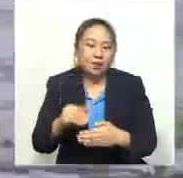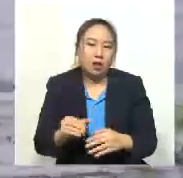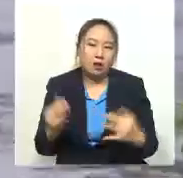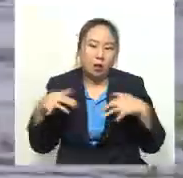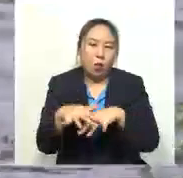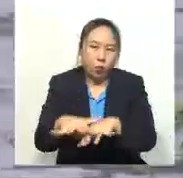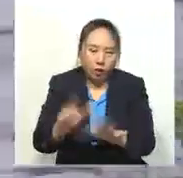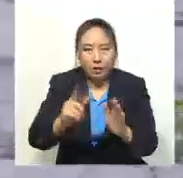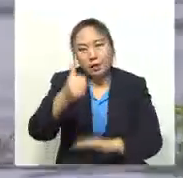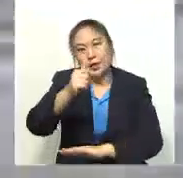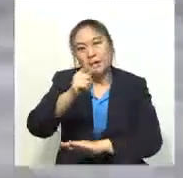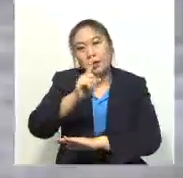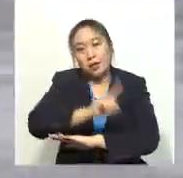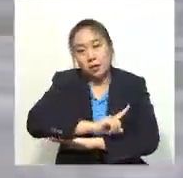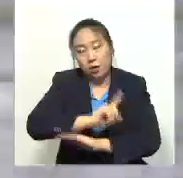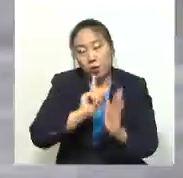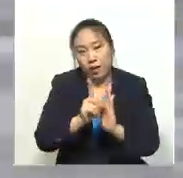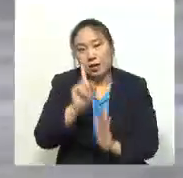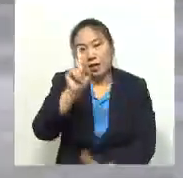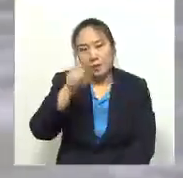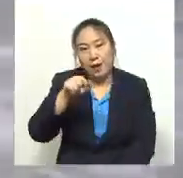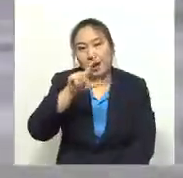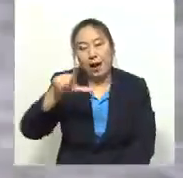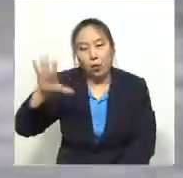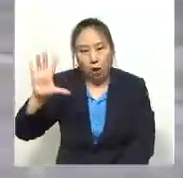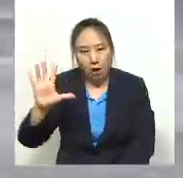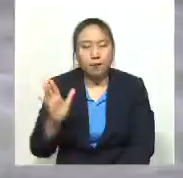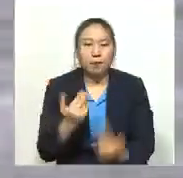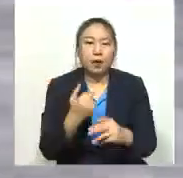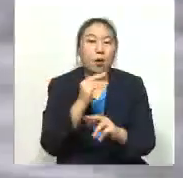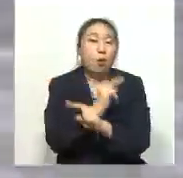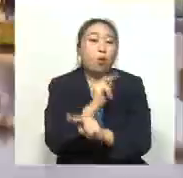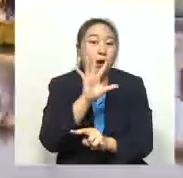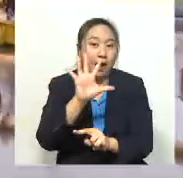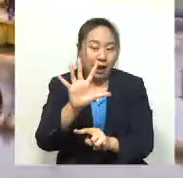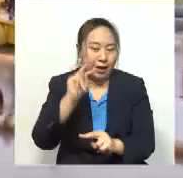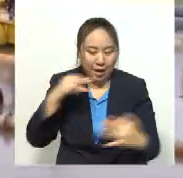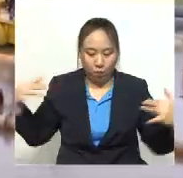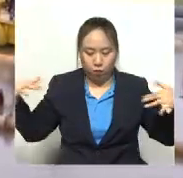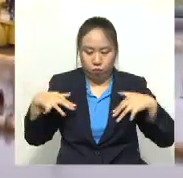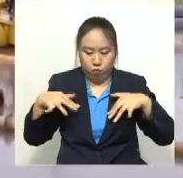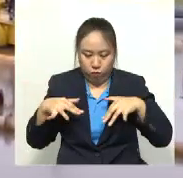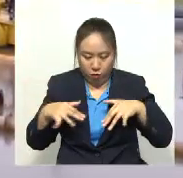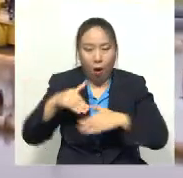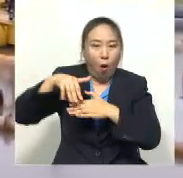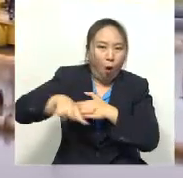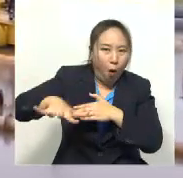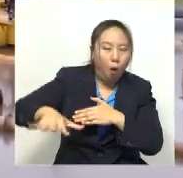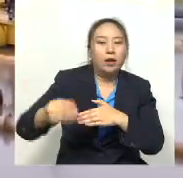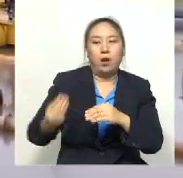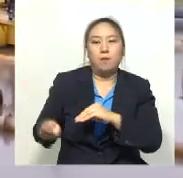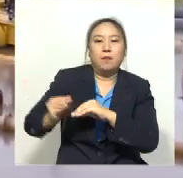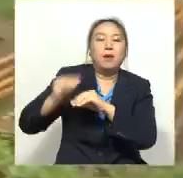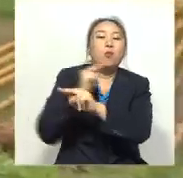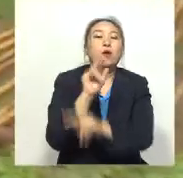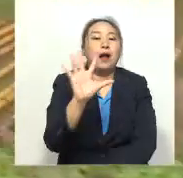ง 1,380 ลูกบาศก์เมตรต่อวินาทีซึ่งมากกว่า5เท่าของปริมาณน้ำที่ไหลเข้าเขื่อนแต่อย่างไรก็ตามห